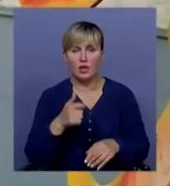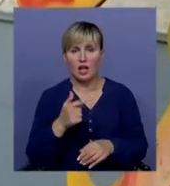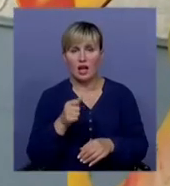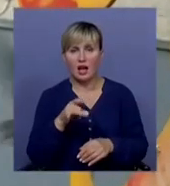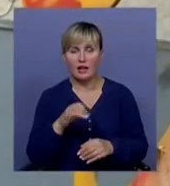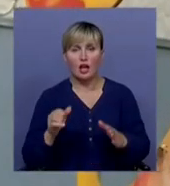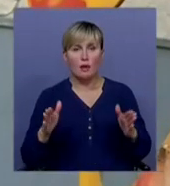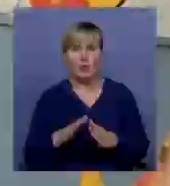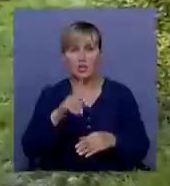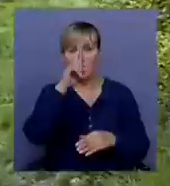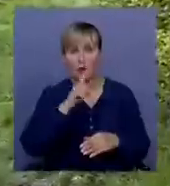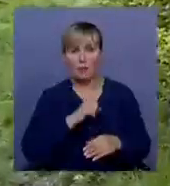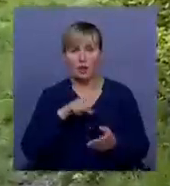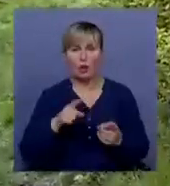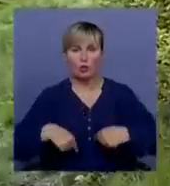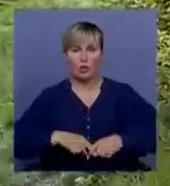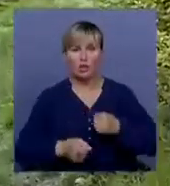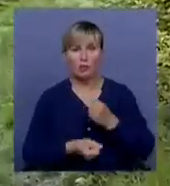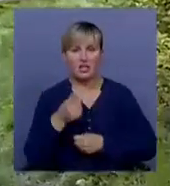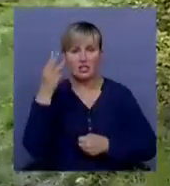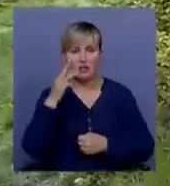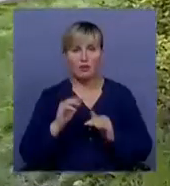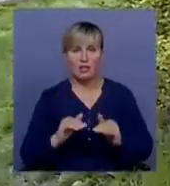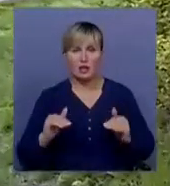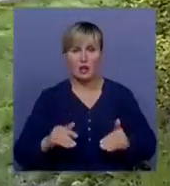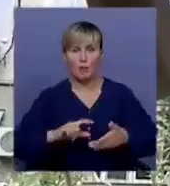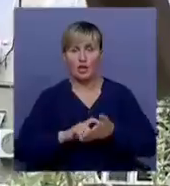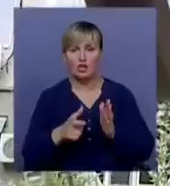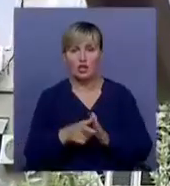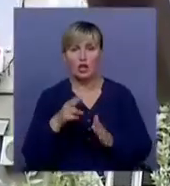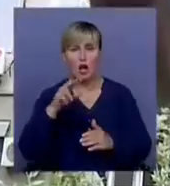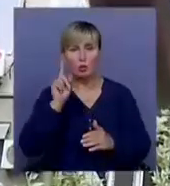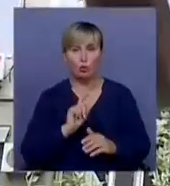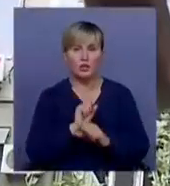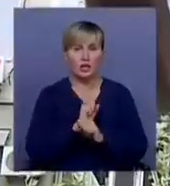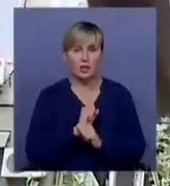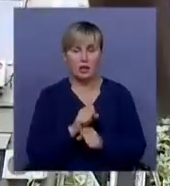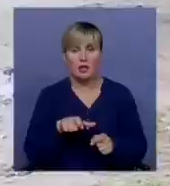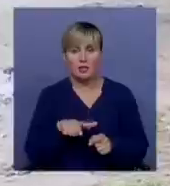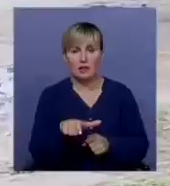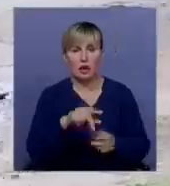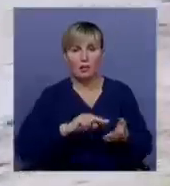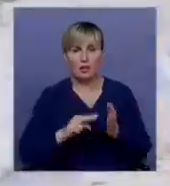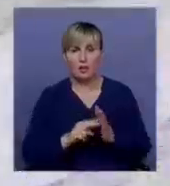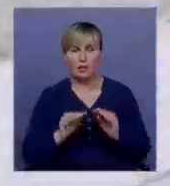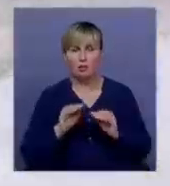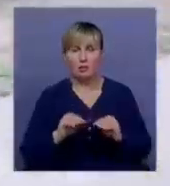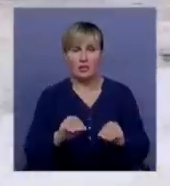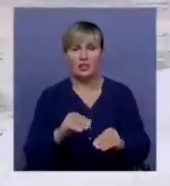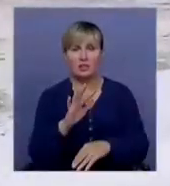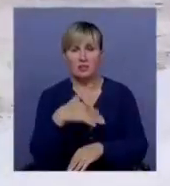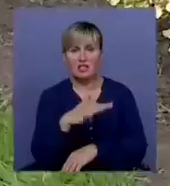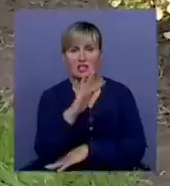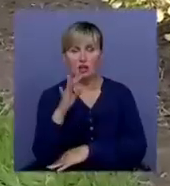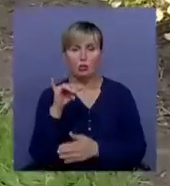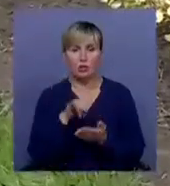Гагарина. Меньше чем за месяц на участке появилась современная детская площадка. Для удобства отдыхающих вдоль сквера планируют посадить 50 деревьев